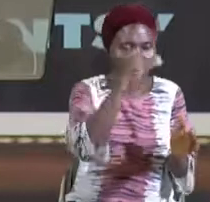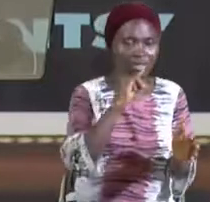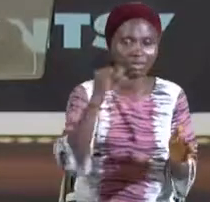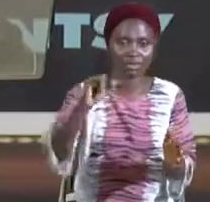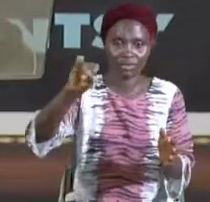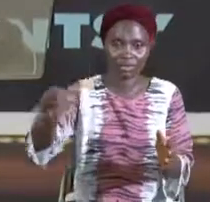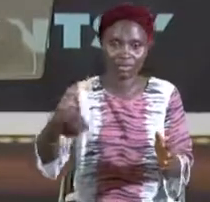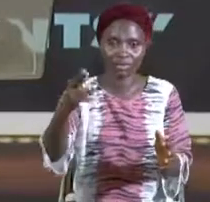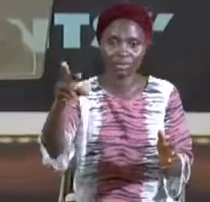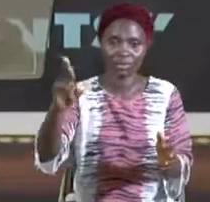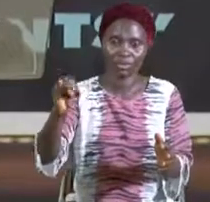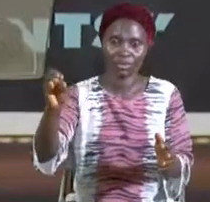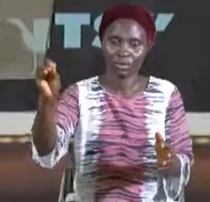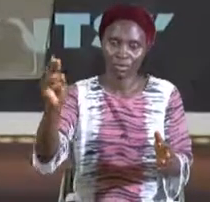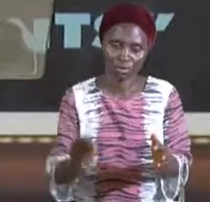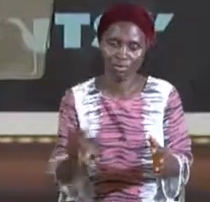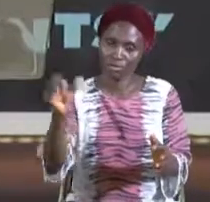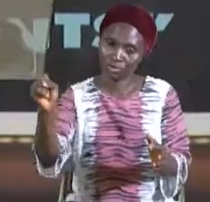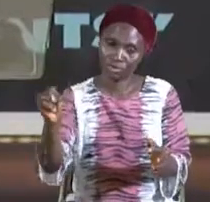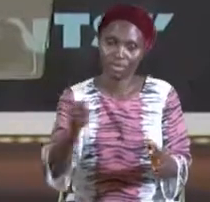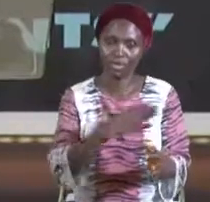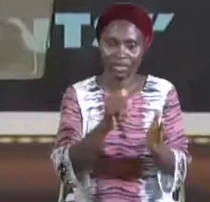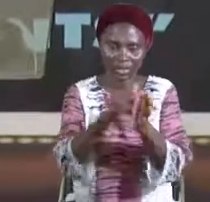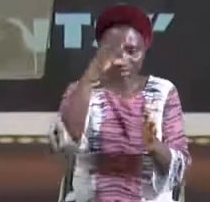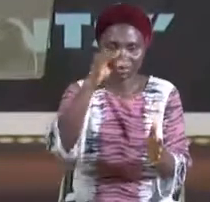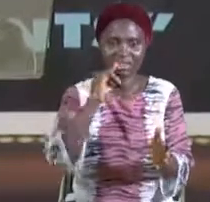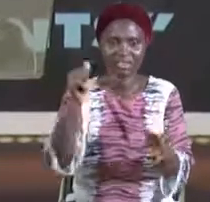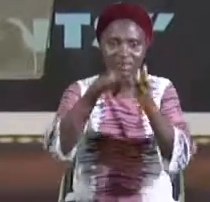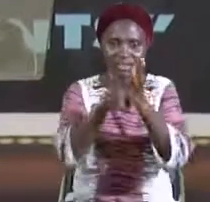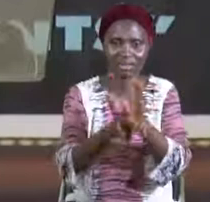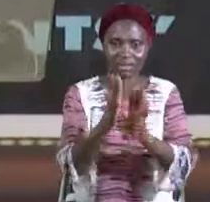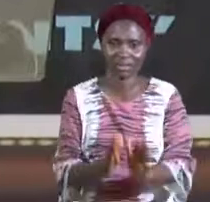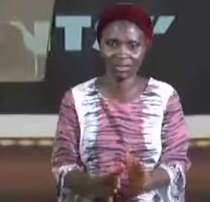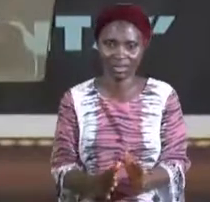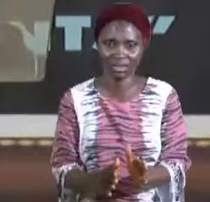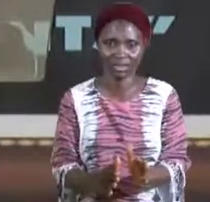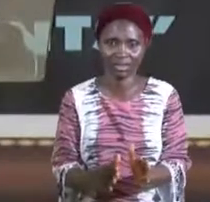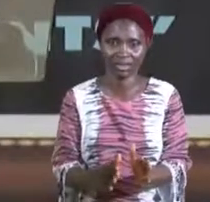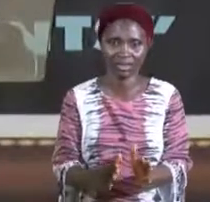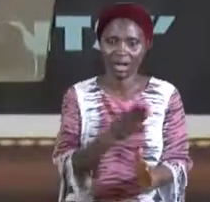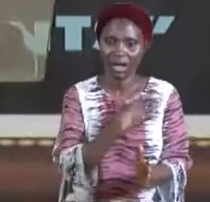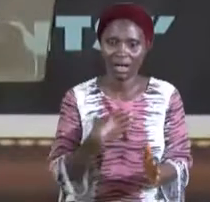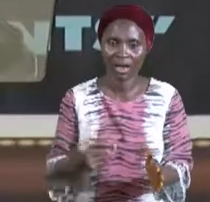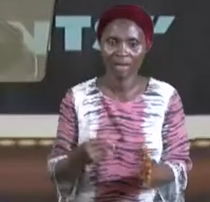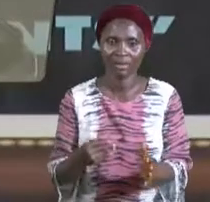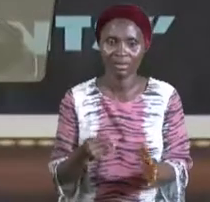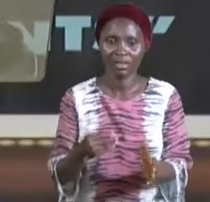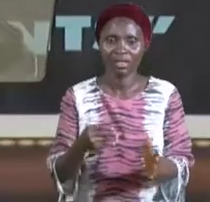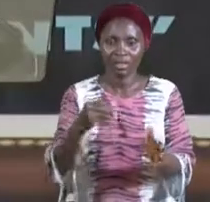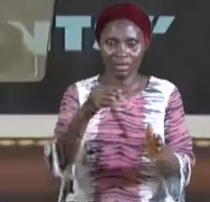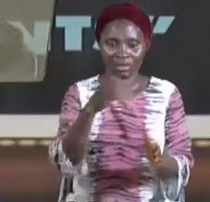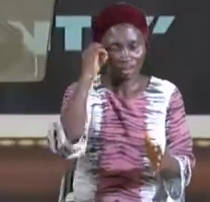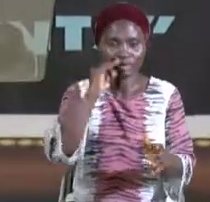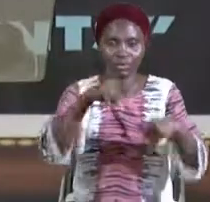C'est un persécuteur. Et il est venu ici même, il a même des lettres d'autorité. Et il va lier tous ceux